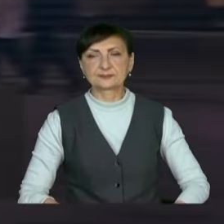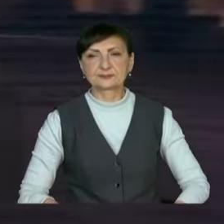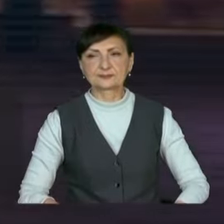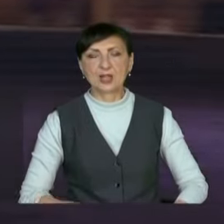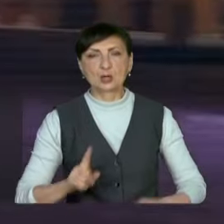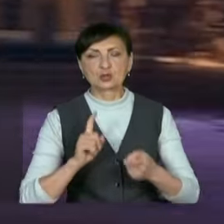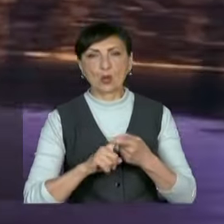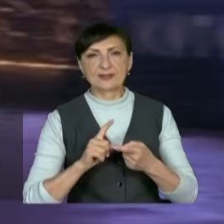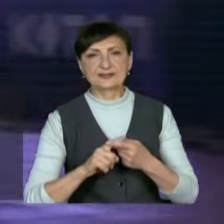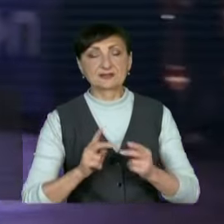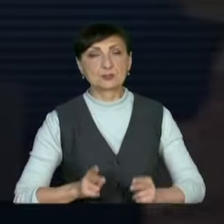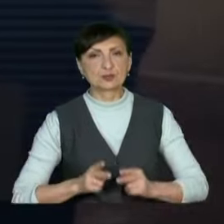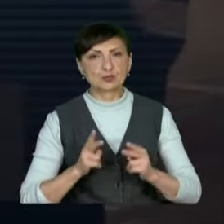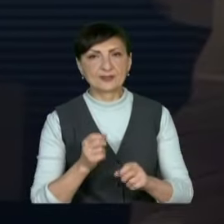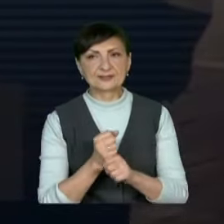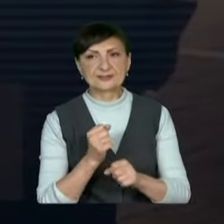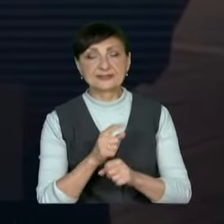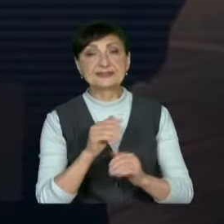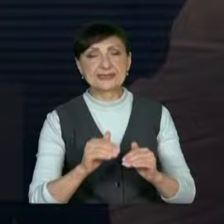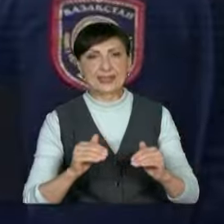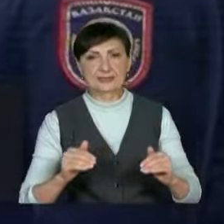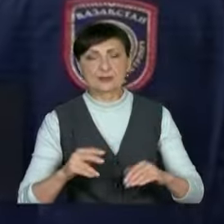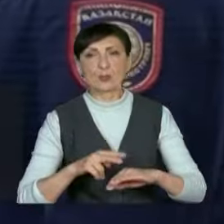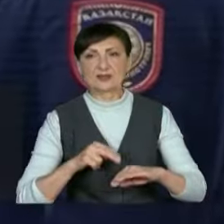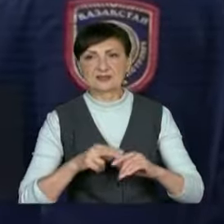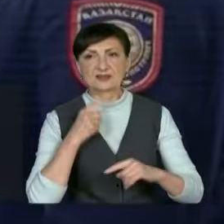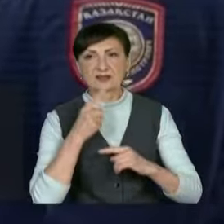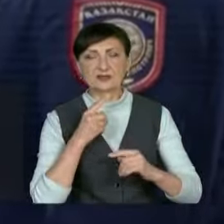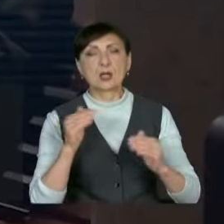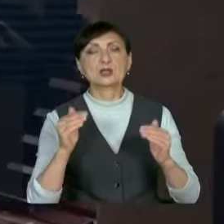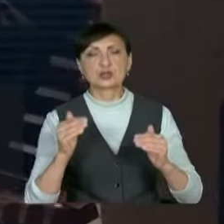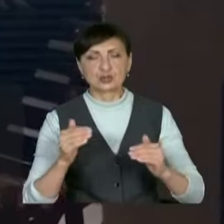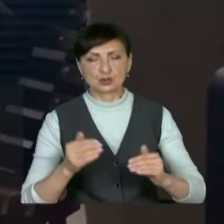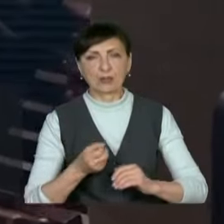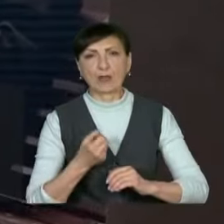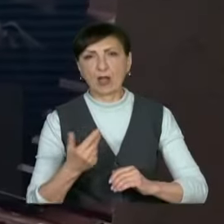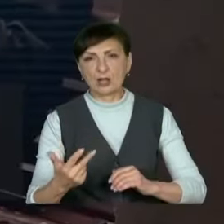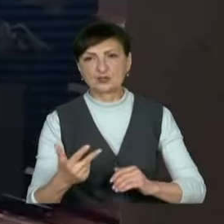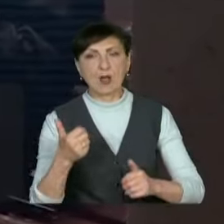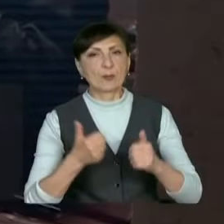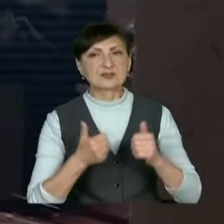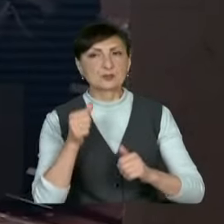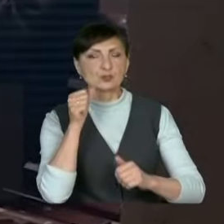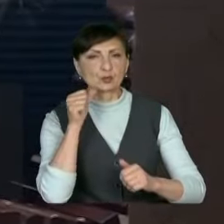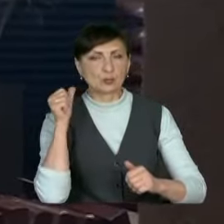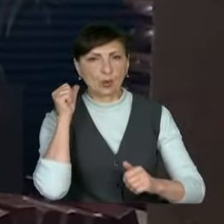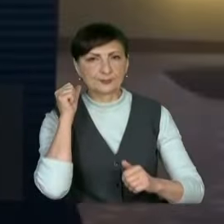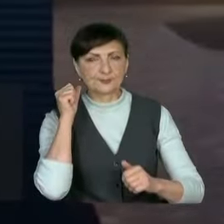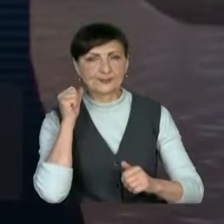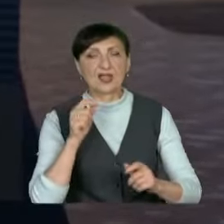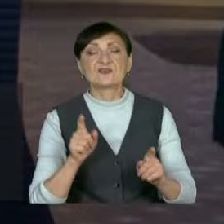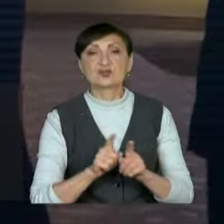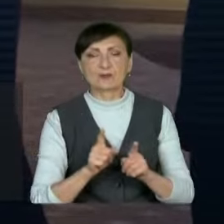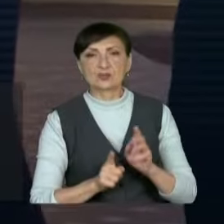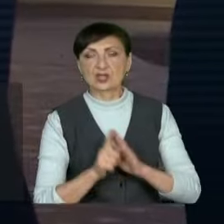Что касается преступлений, совершенных самими детьми, полицейские отмечают снижение их количества по сравнению с прошлым годом. Тем не менее,